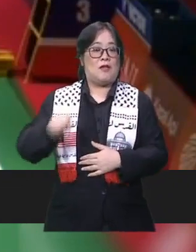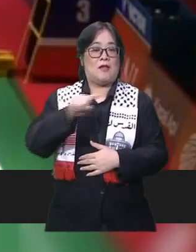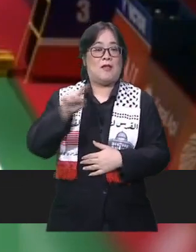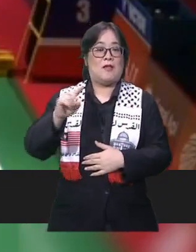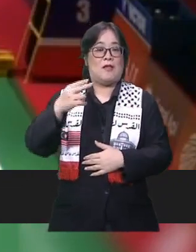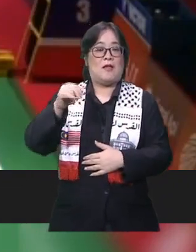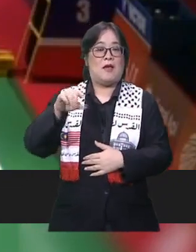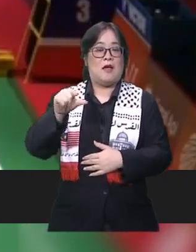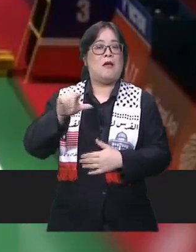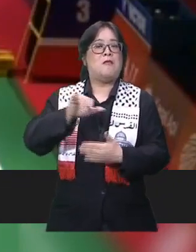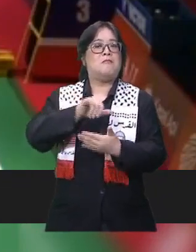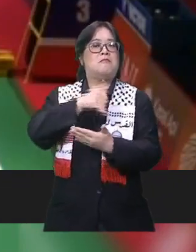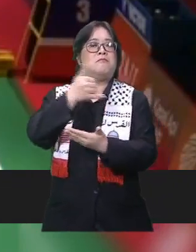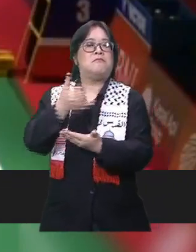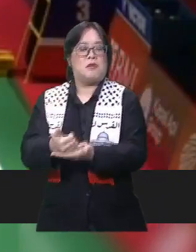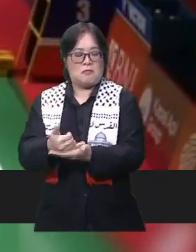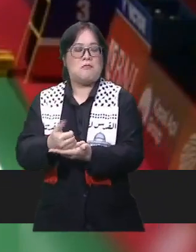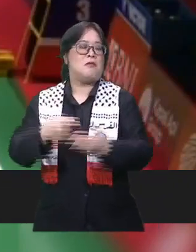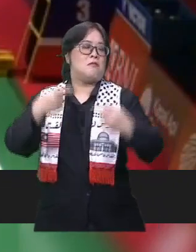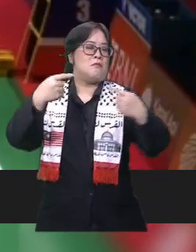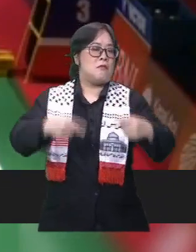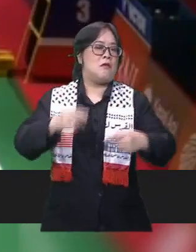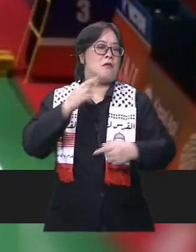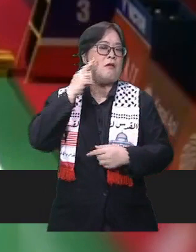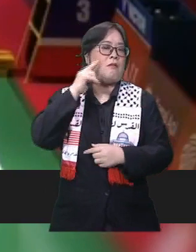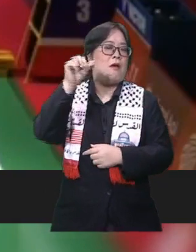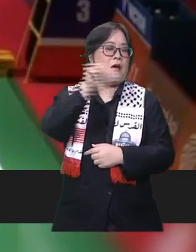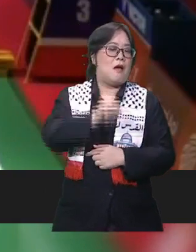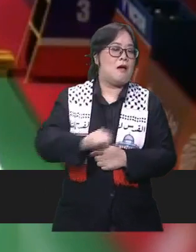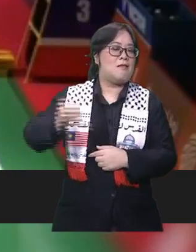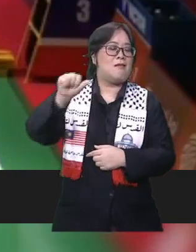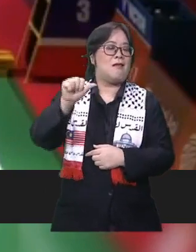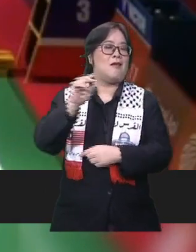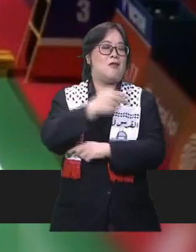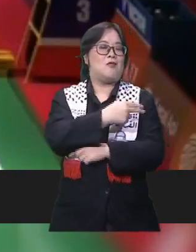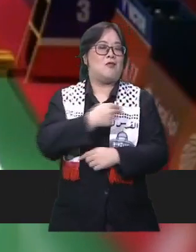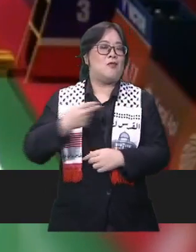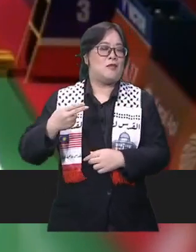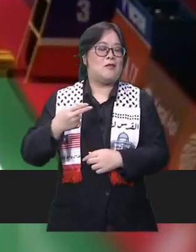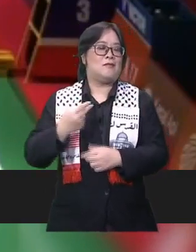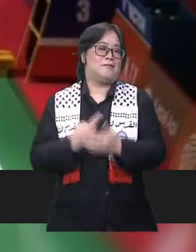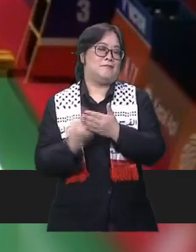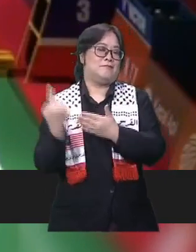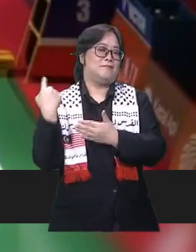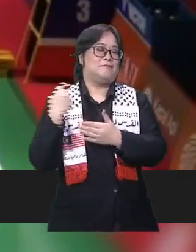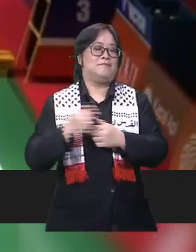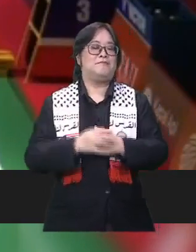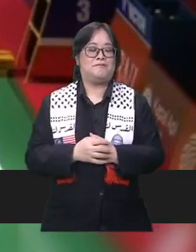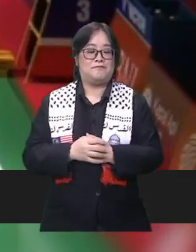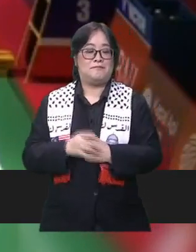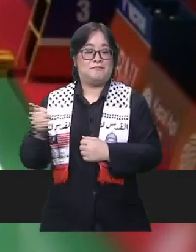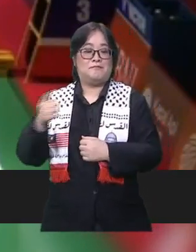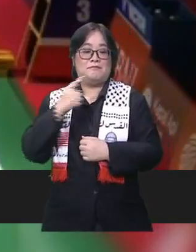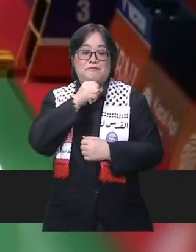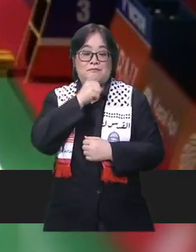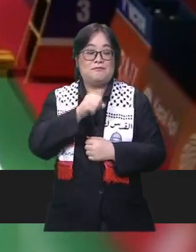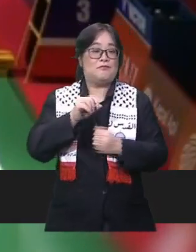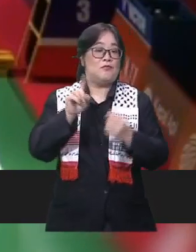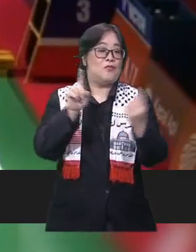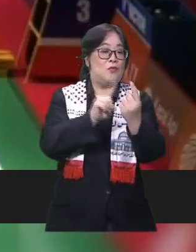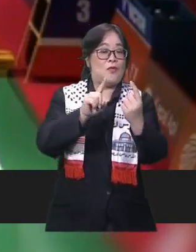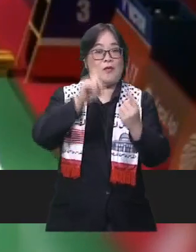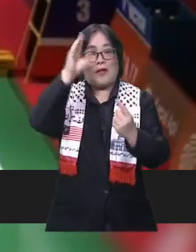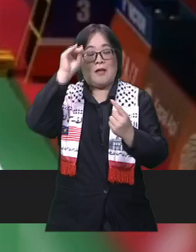Ziji selepas rebah di gelanggang semasa Kejohanan Remaja Asia di Yogyakarta, Indonesia ahad lepas. Zhang, pemain badminton perseorangan